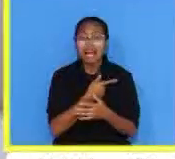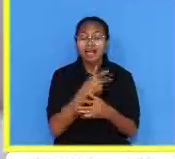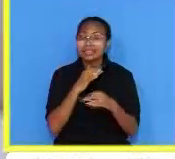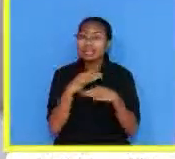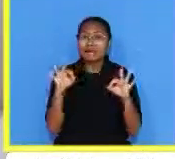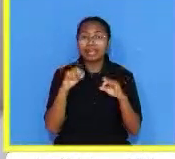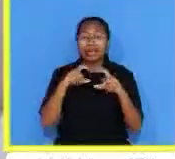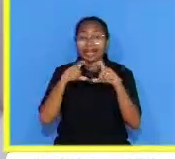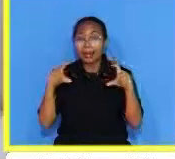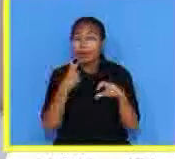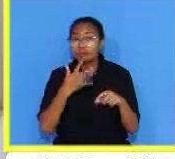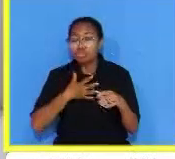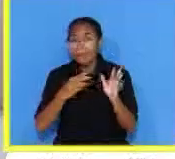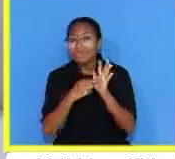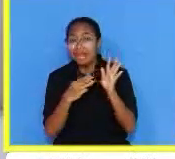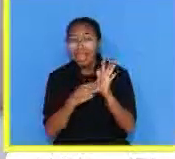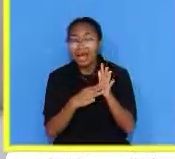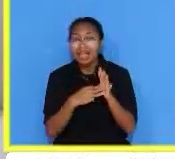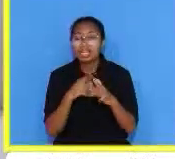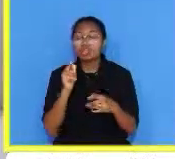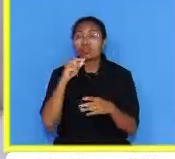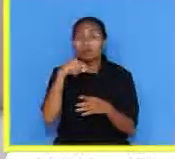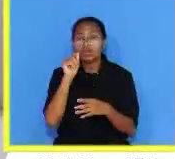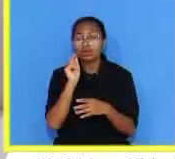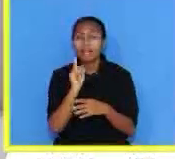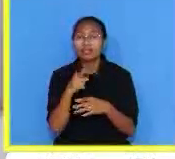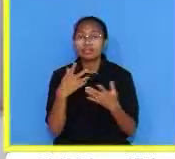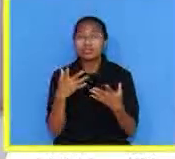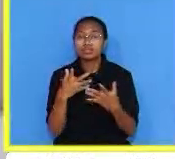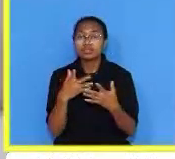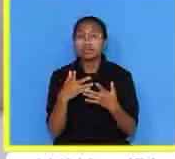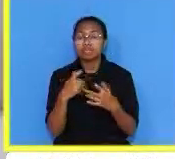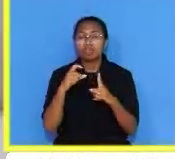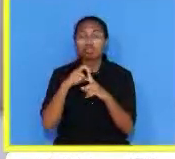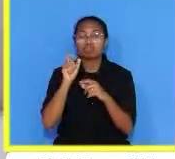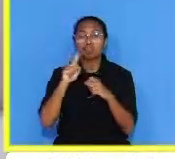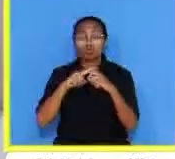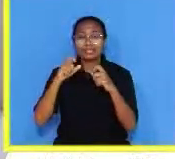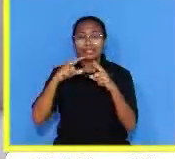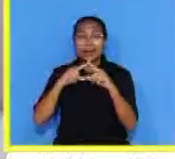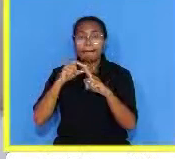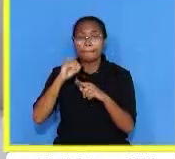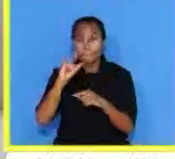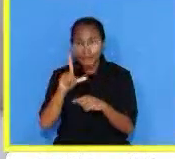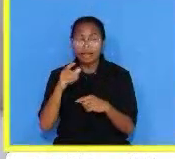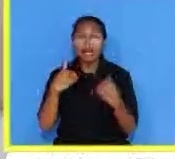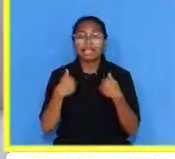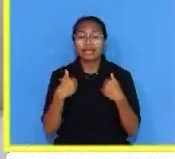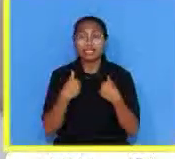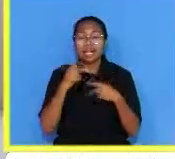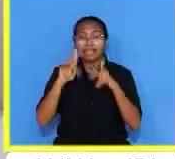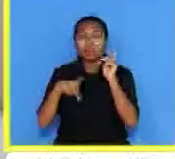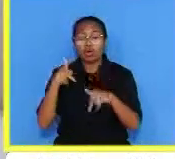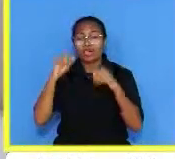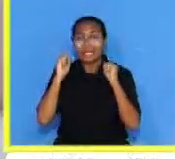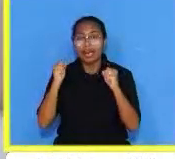selesaikan KTP yang bermasalah. Kebetulan Dukcapil kan ada di Dinas Kesehatan, jadi kita hadirkan